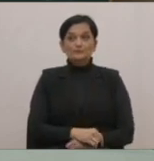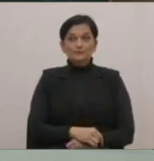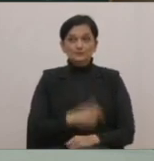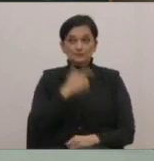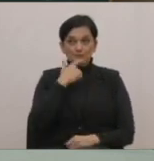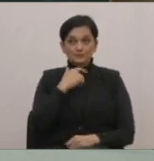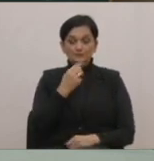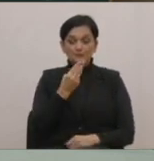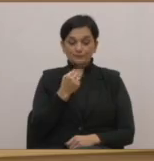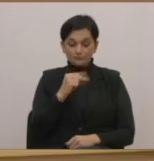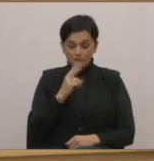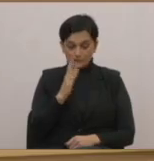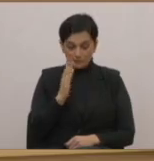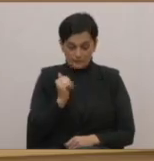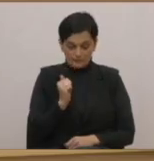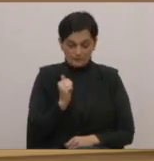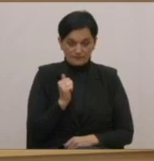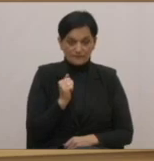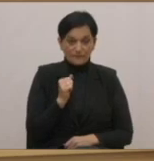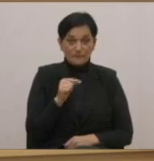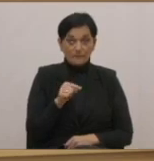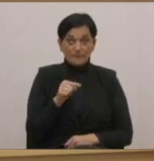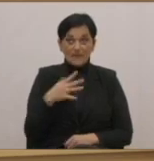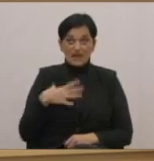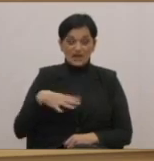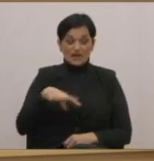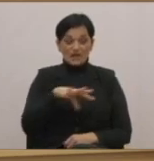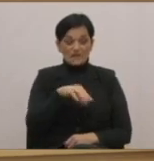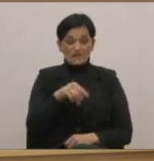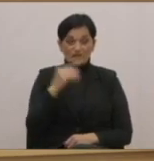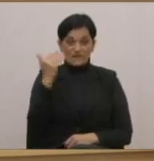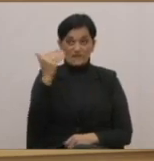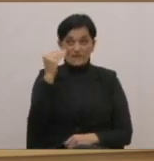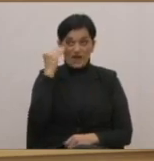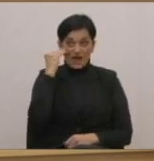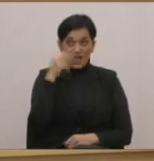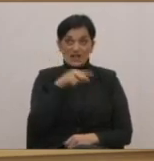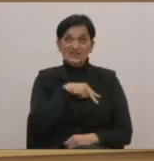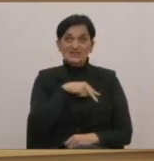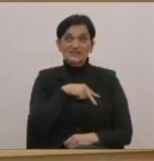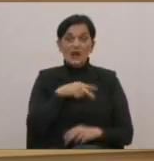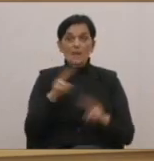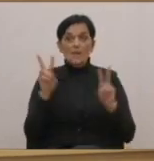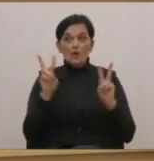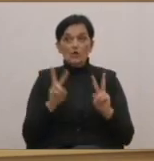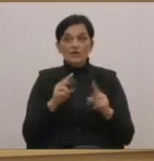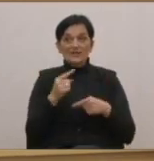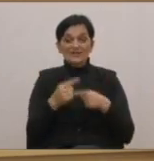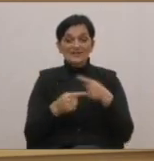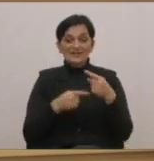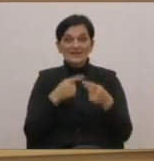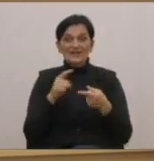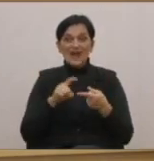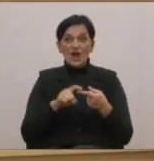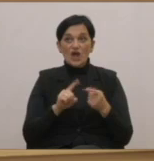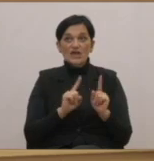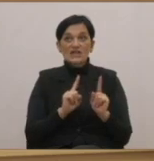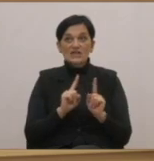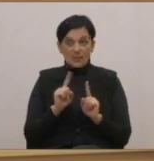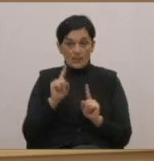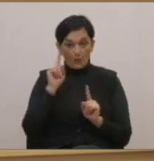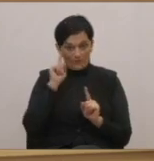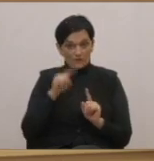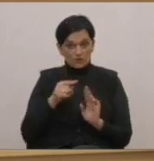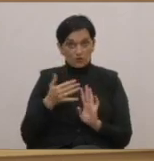Patron salam. Am cunoscut tăcerea azrit. Să parlamentul tradiție pentru dacă aș fi revit. Rămâi chovitzodi, tăcăm